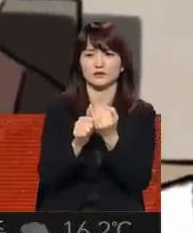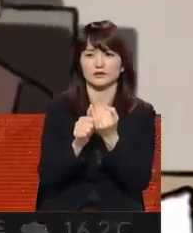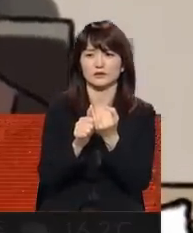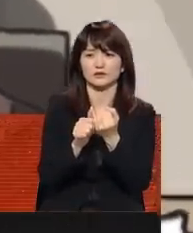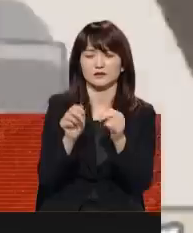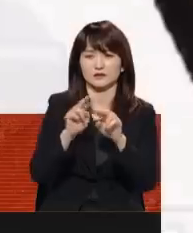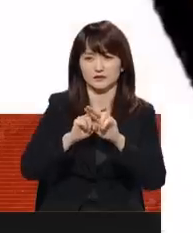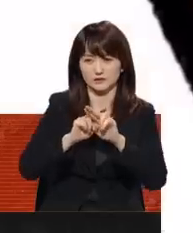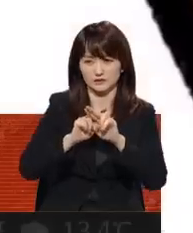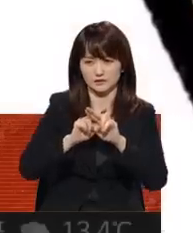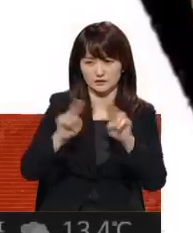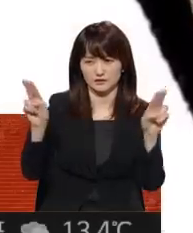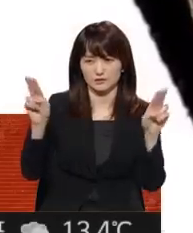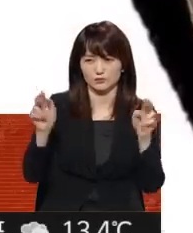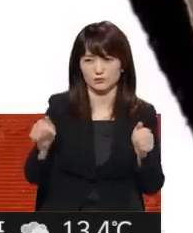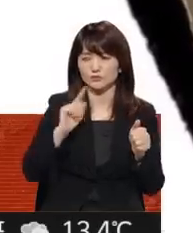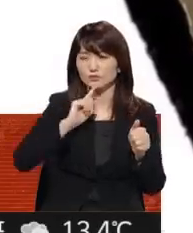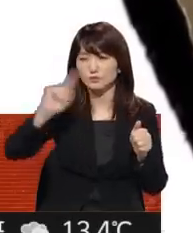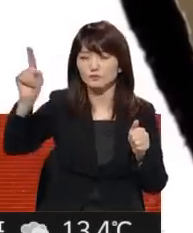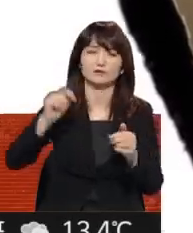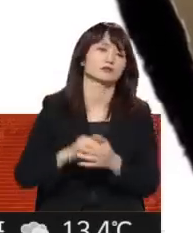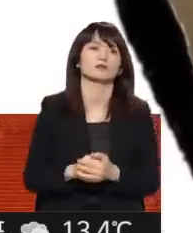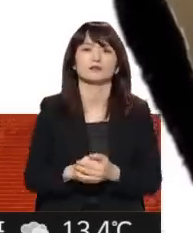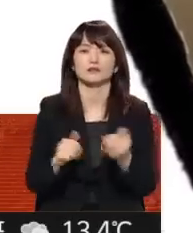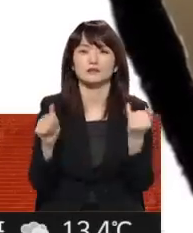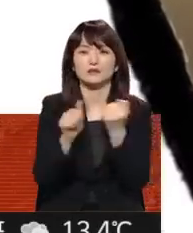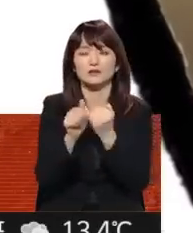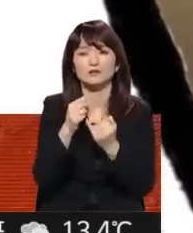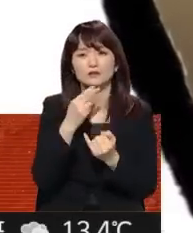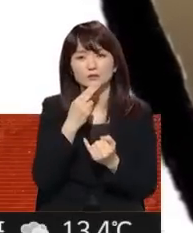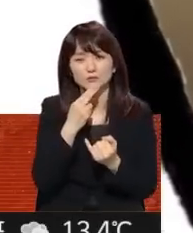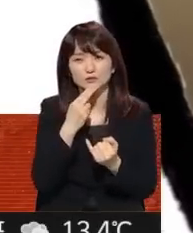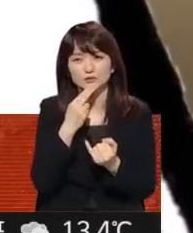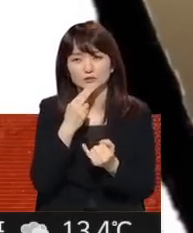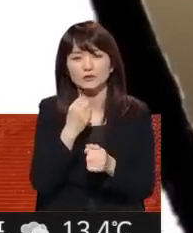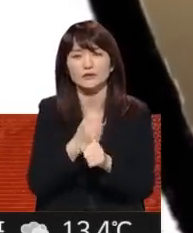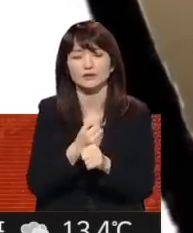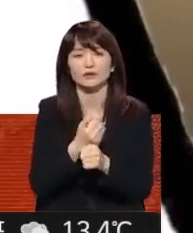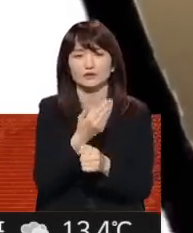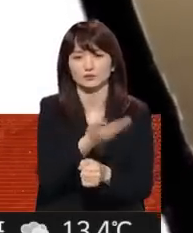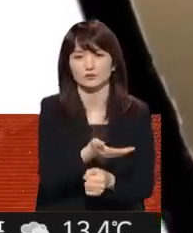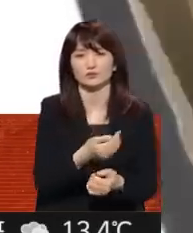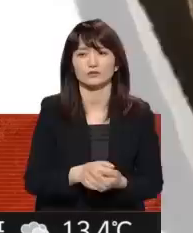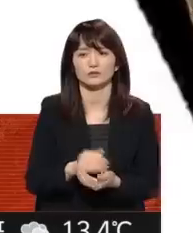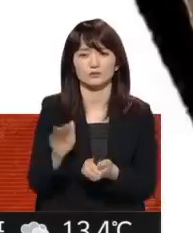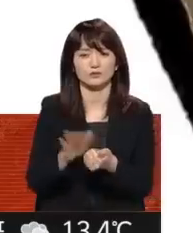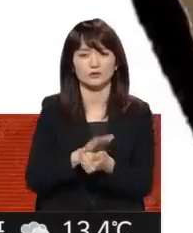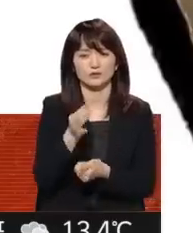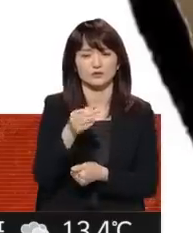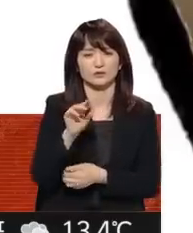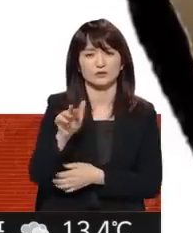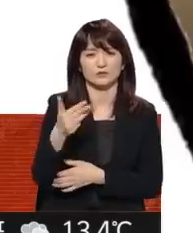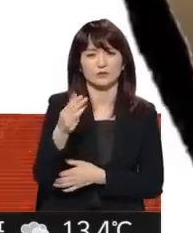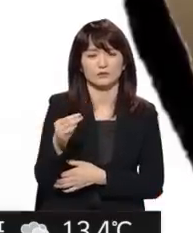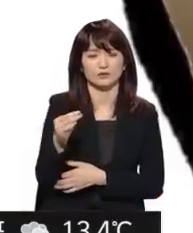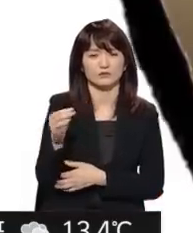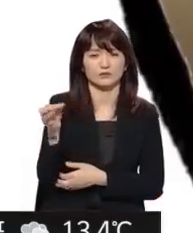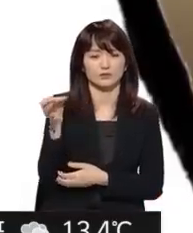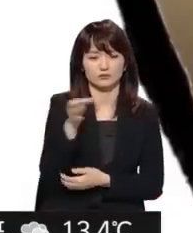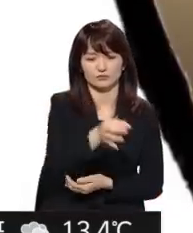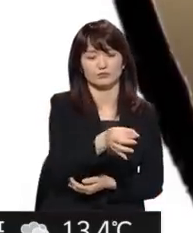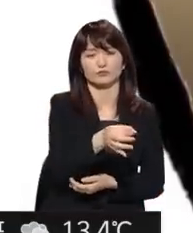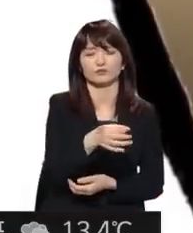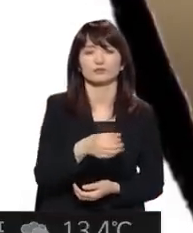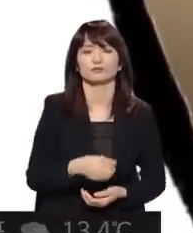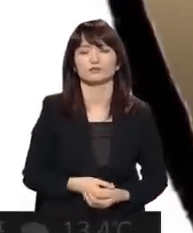그러니까 이혼이 아니라이 결혼은 없었던 걸로 물러 줄게라고 인정을 해준 겁니다 대신에 위자료는 800만 원에 그쳤는데 이거는